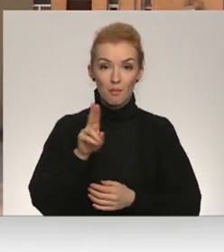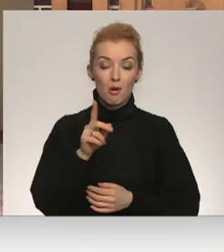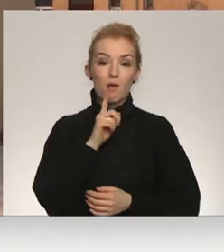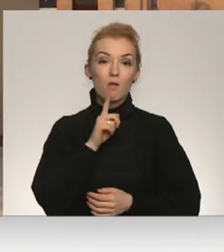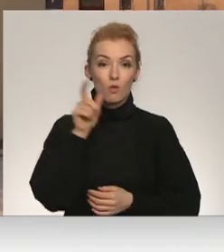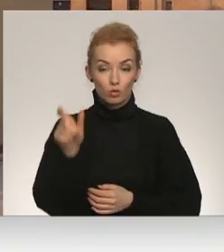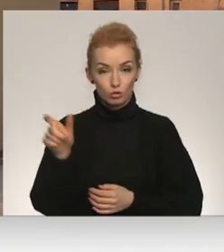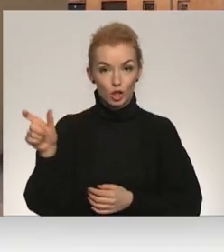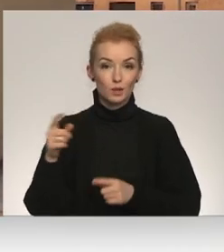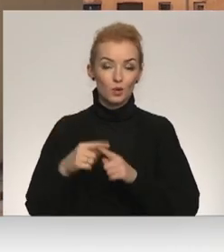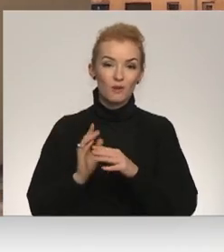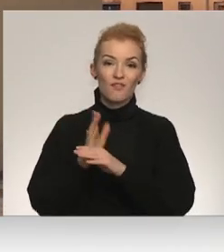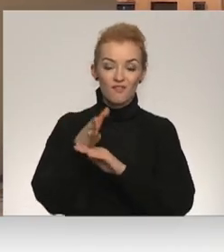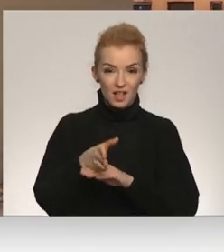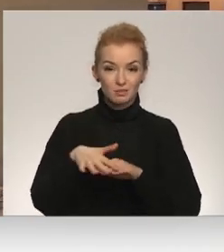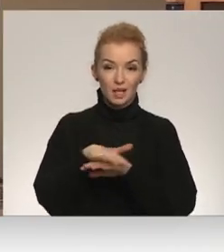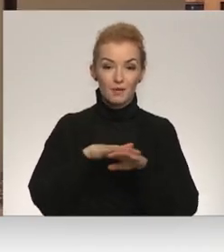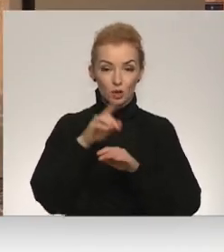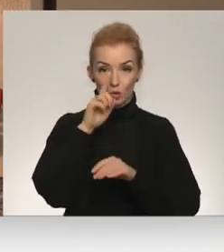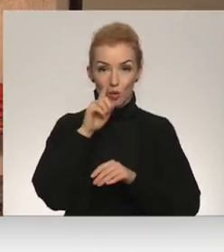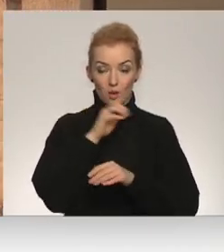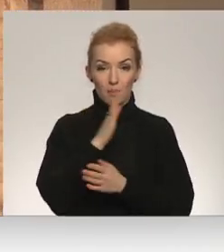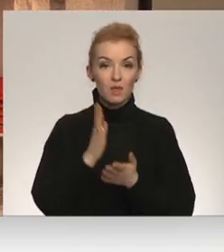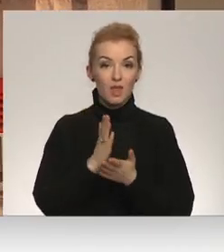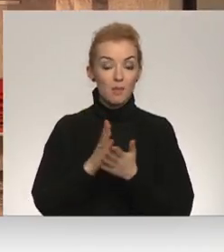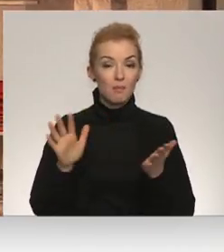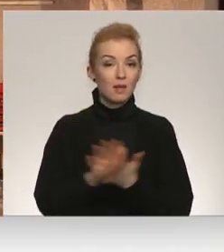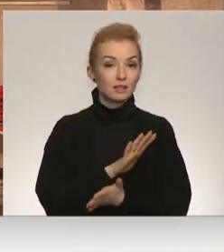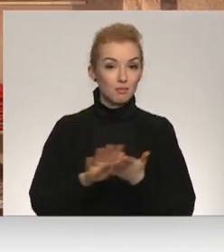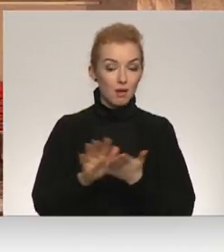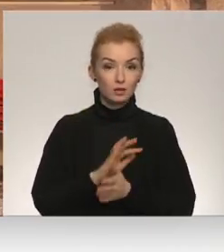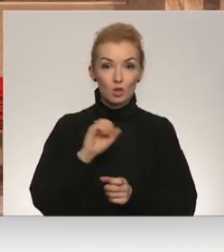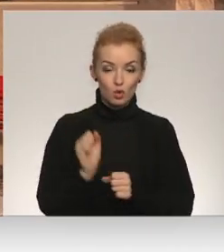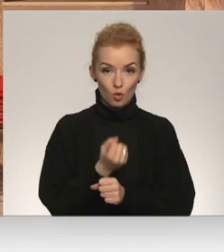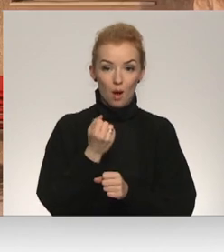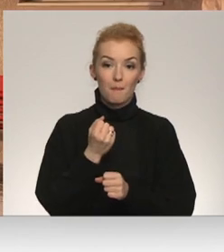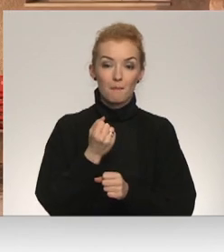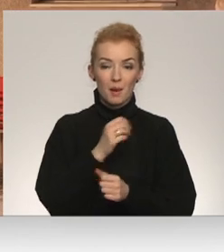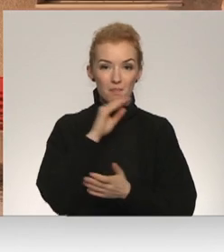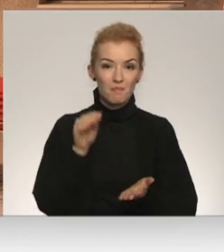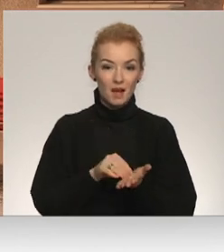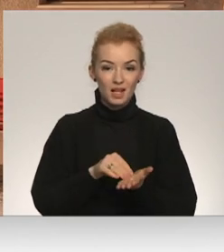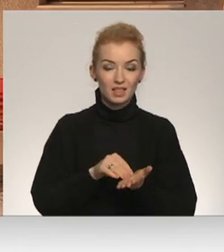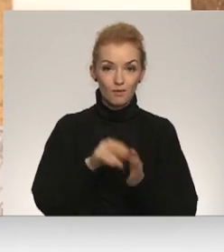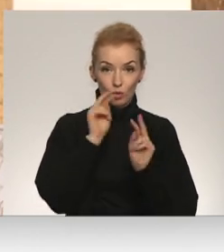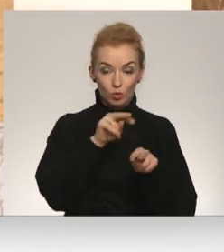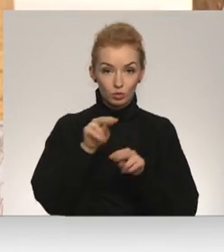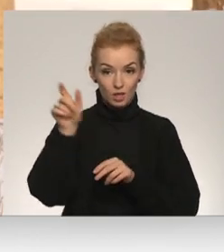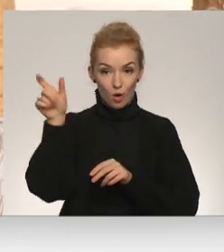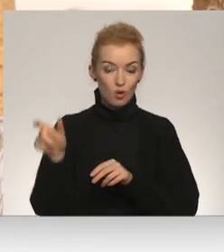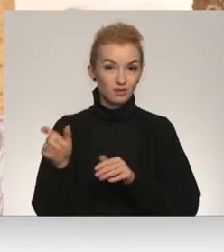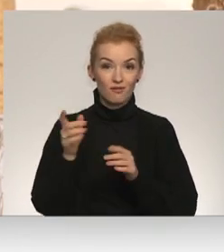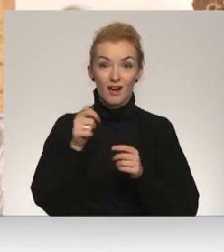un pilsētas viesiem sabiedriskā tualete ir pieejama bez maksas. Taču nozūdot pastāvīgam uzraugam